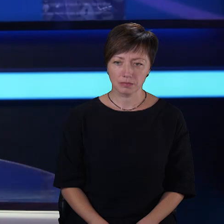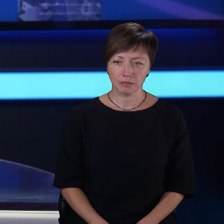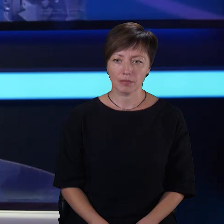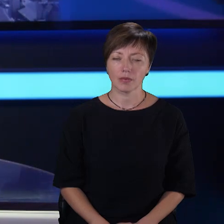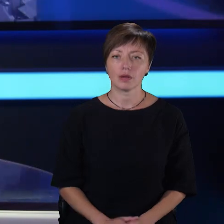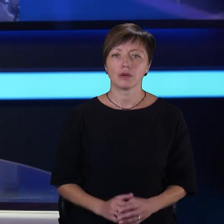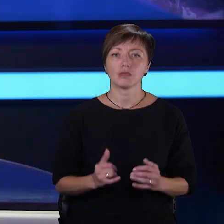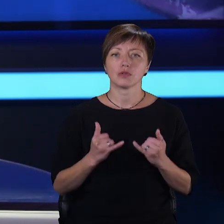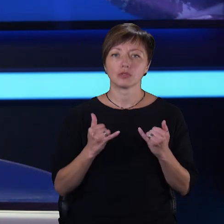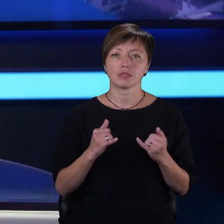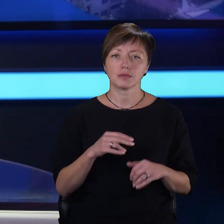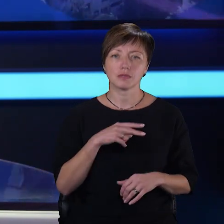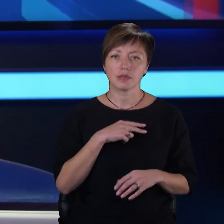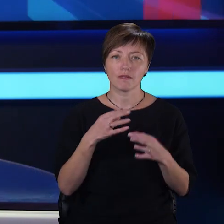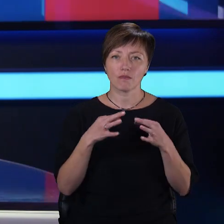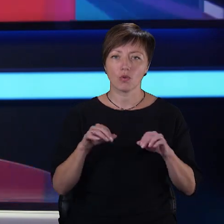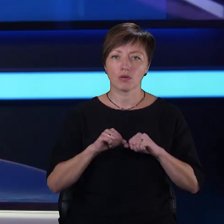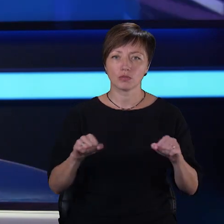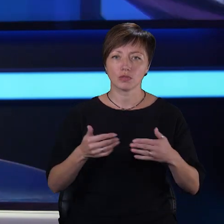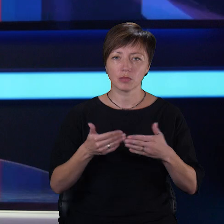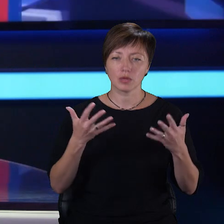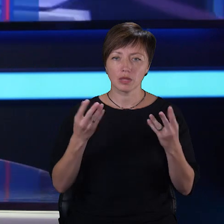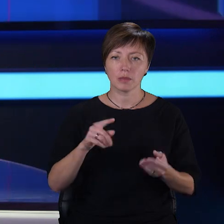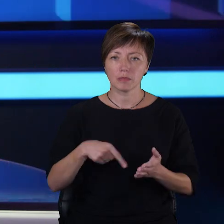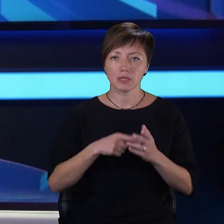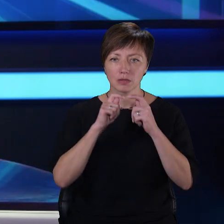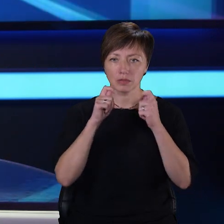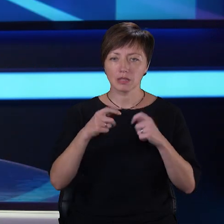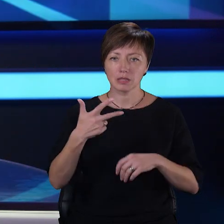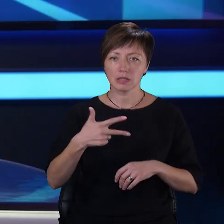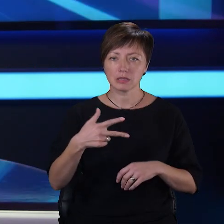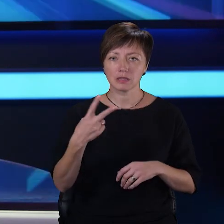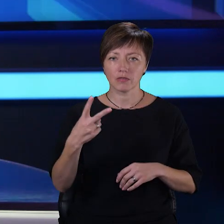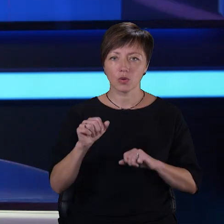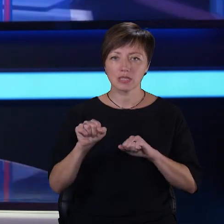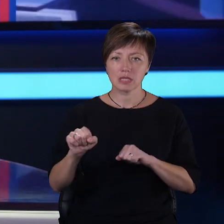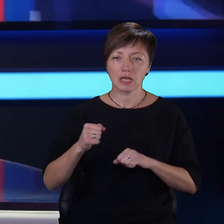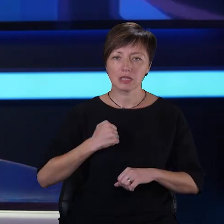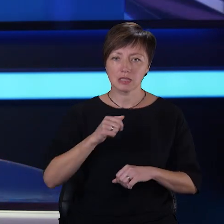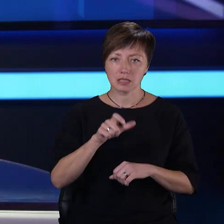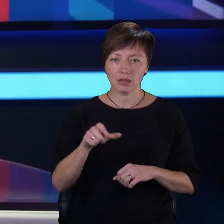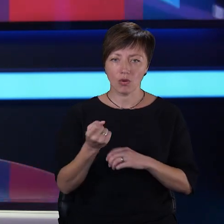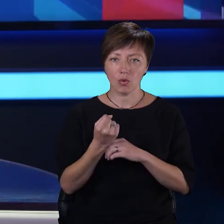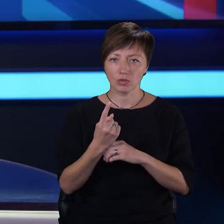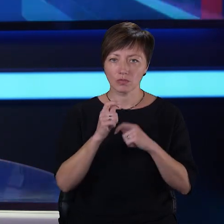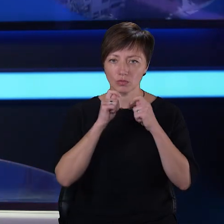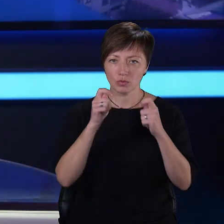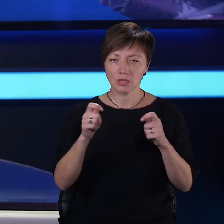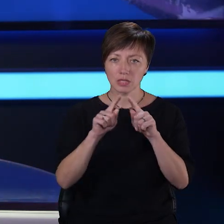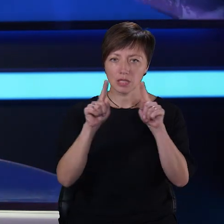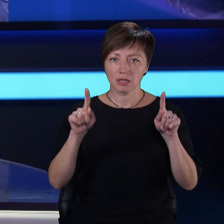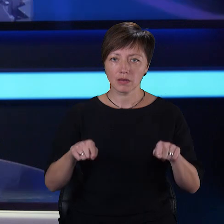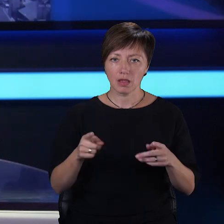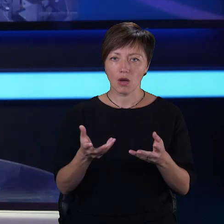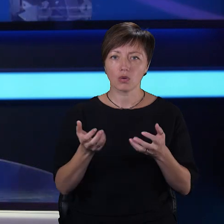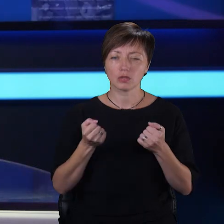Почесними відзнаками «Воля та мужність» напередодні Дня міста нагородили 32 захисників. 11-м вручили сертифікати